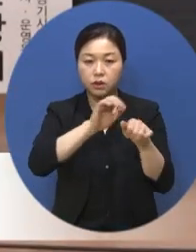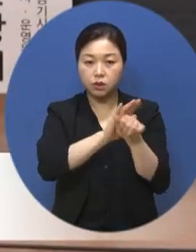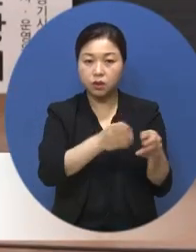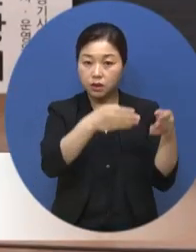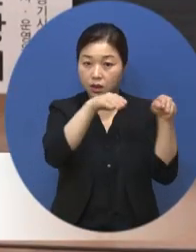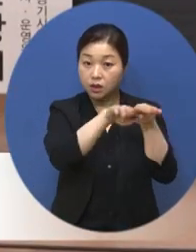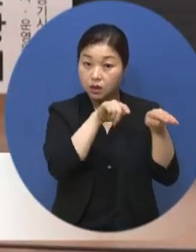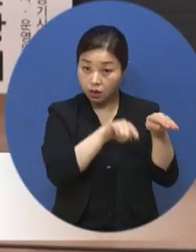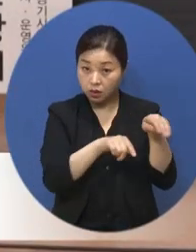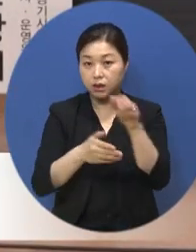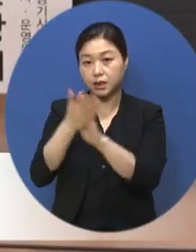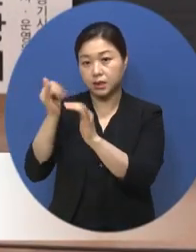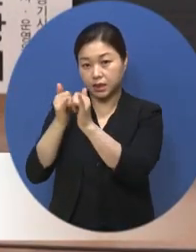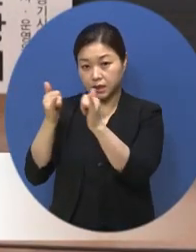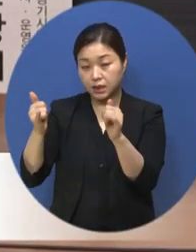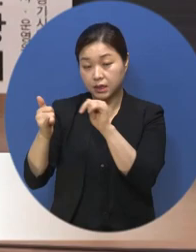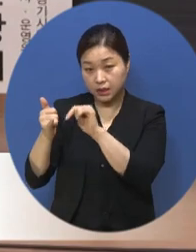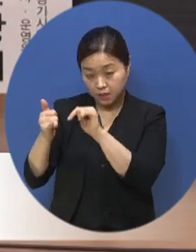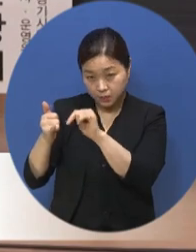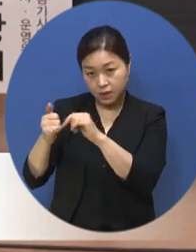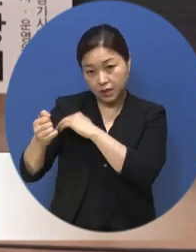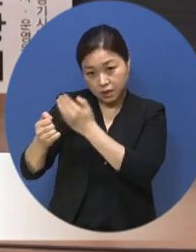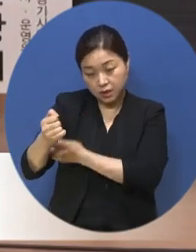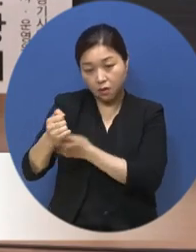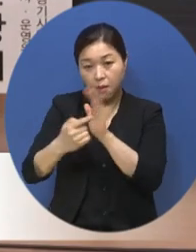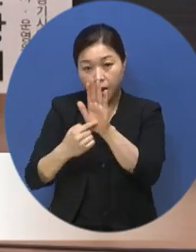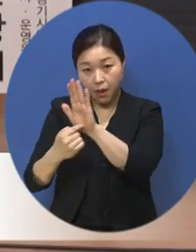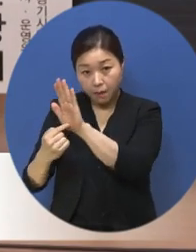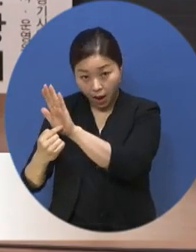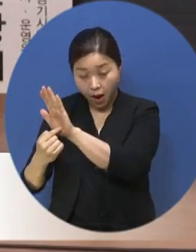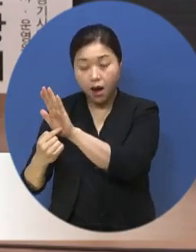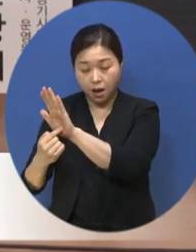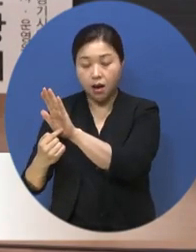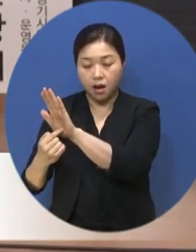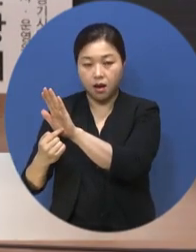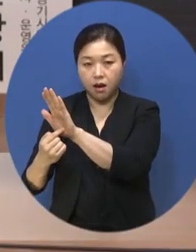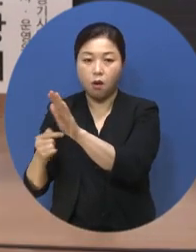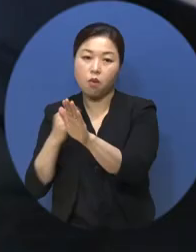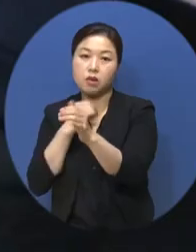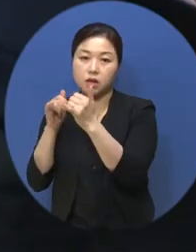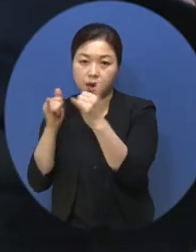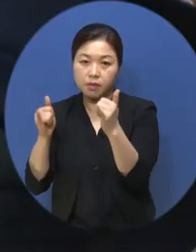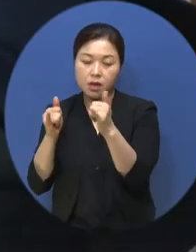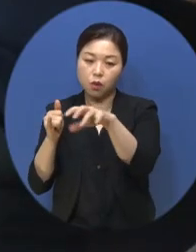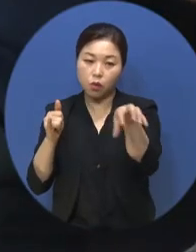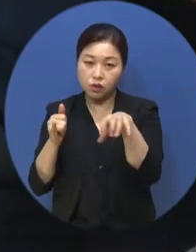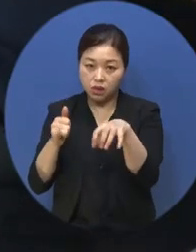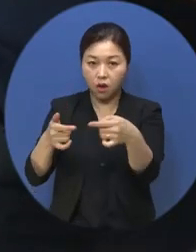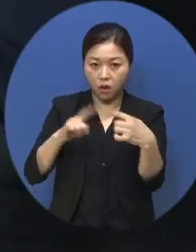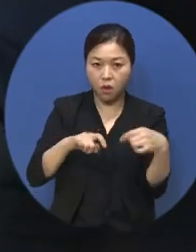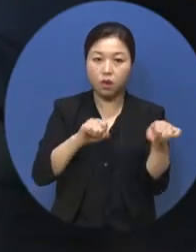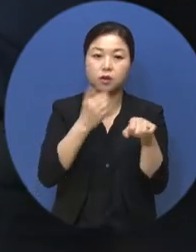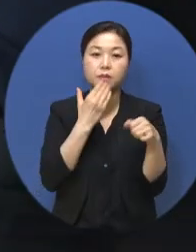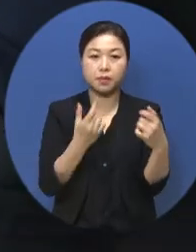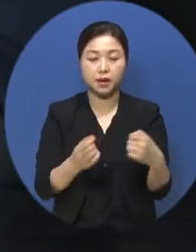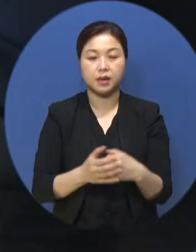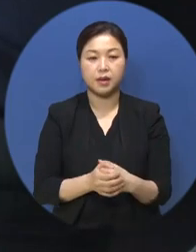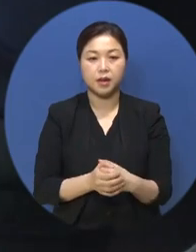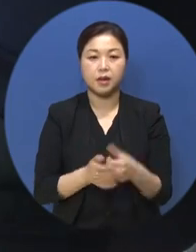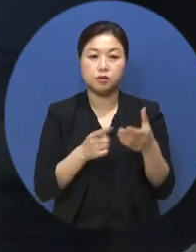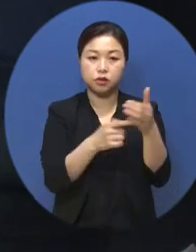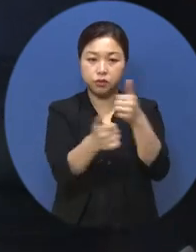공익활동지원센터에서는 시민의 자질을 발휘하고자 다양한 곳에서 참여할 권리를 가지게 될 것입니다. 이어진 추진위원회